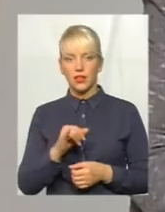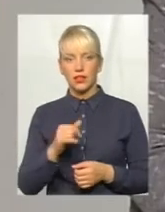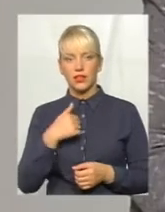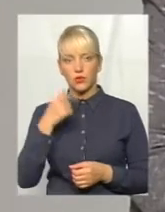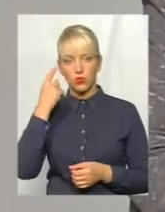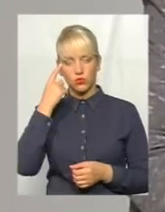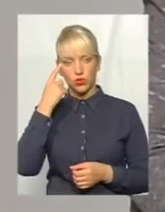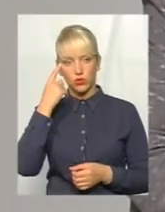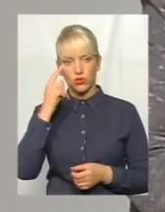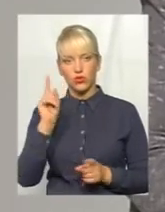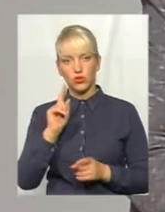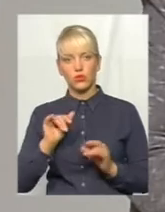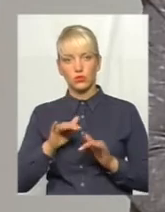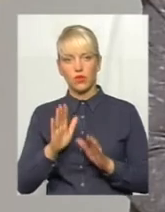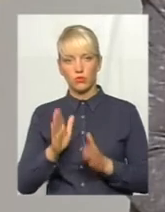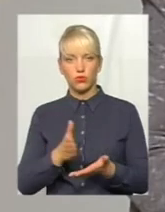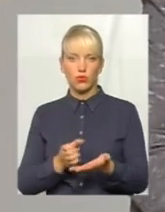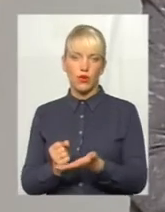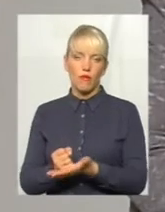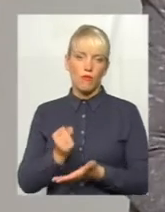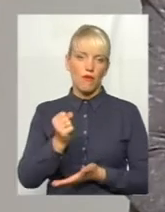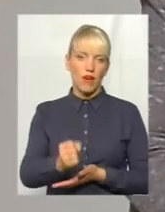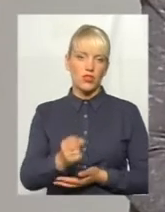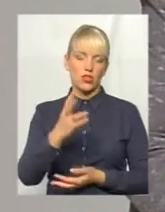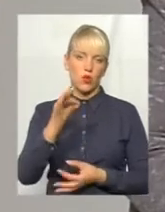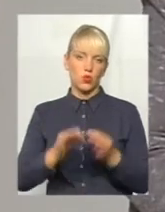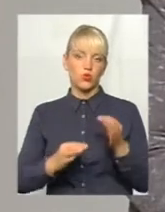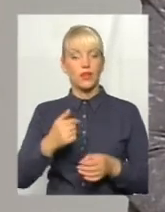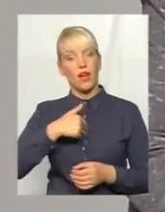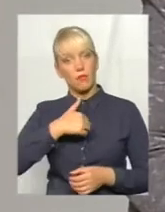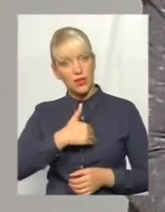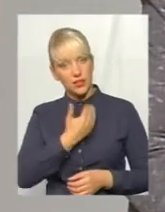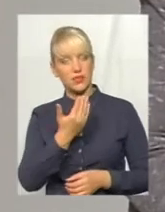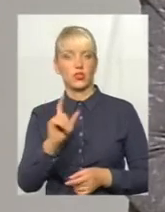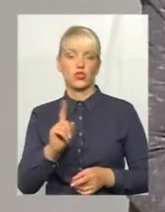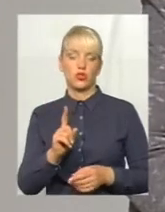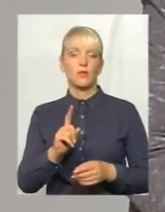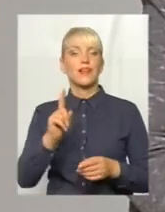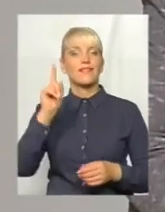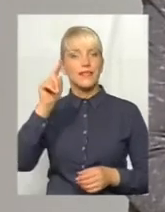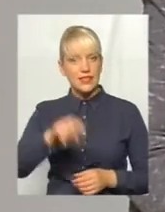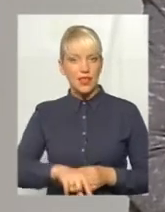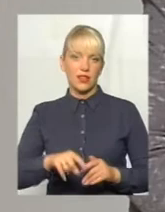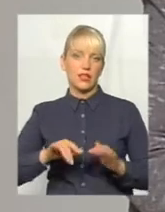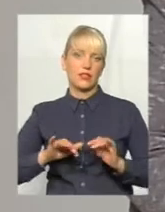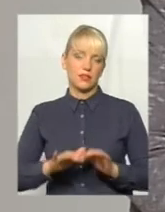думаю, що справа буде спроваджена до суду. А я би хотіла, щоб таки спровадили справу судову до